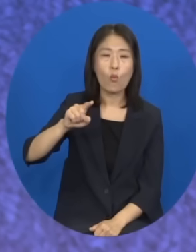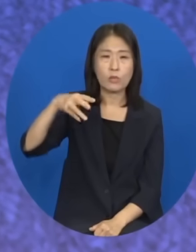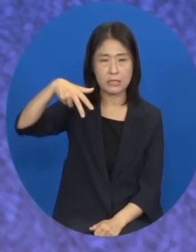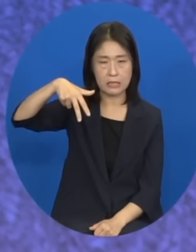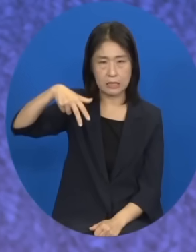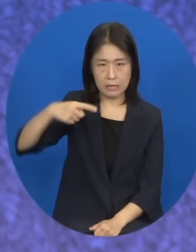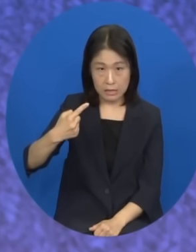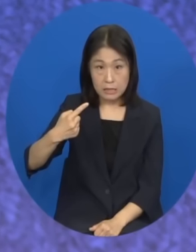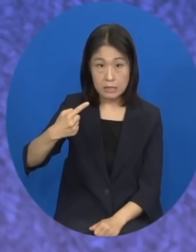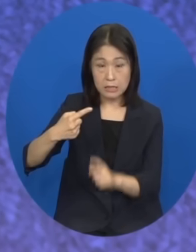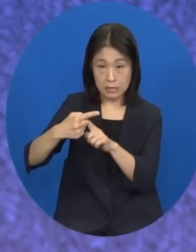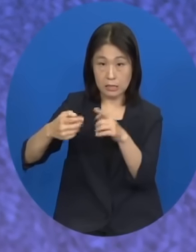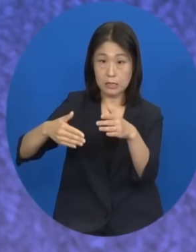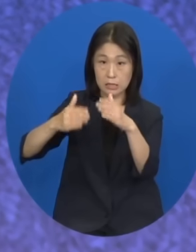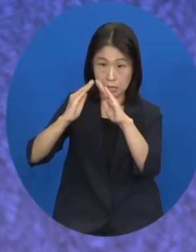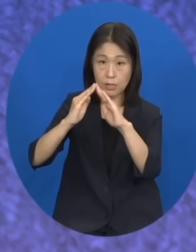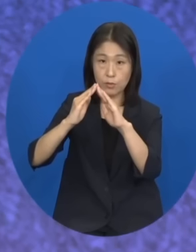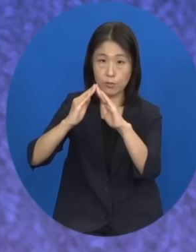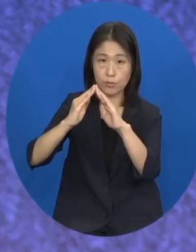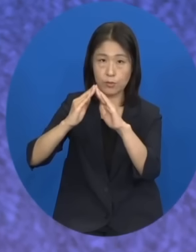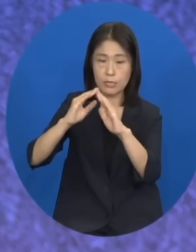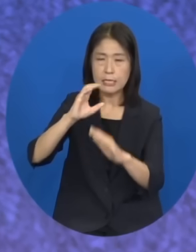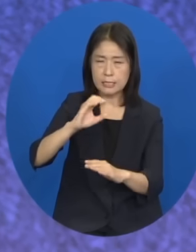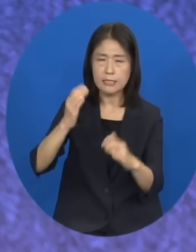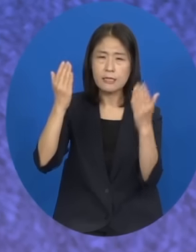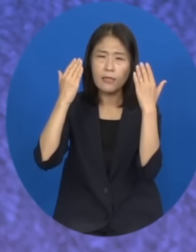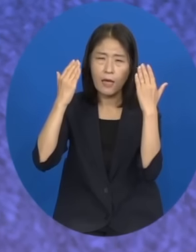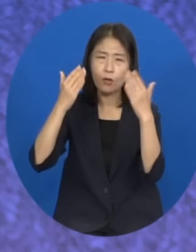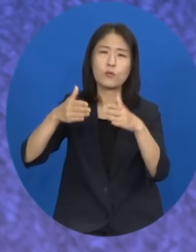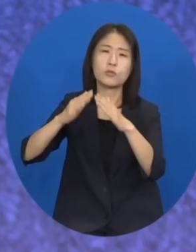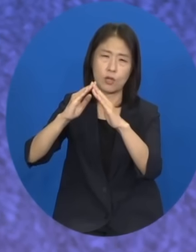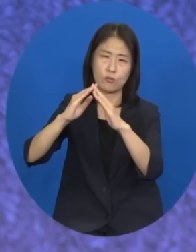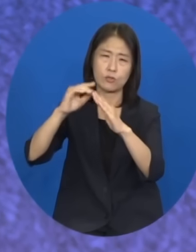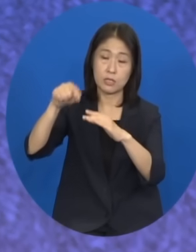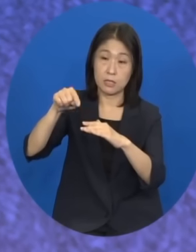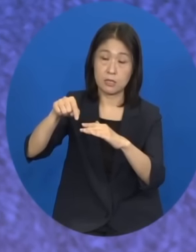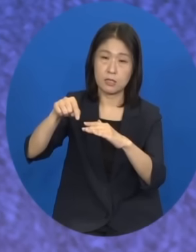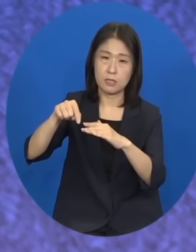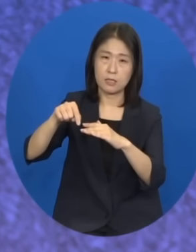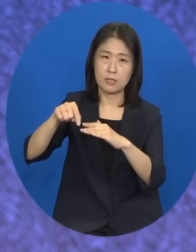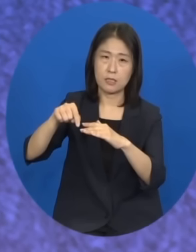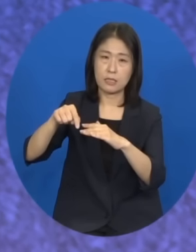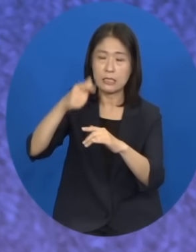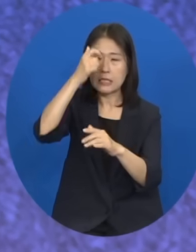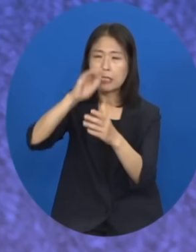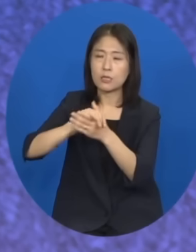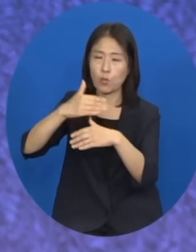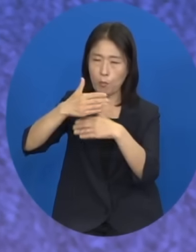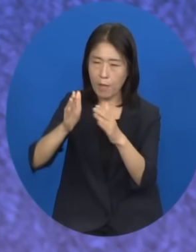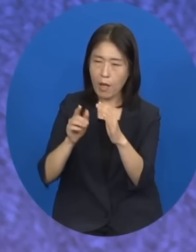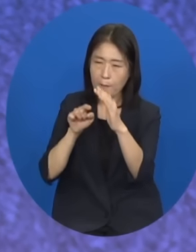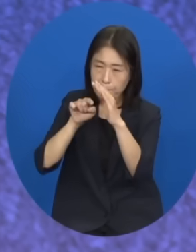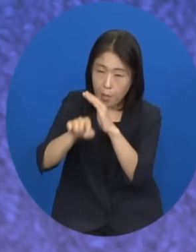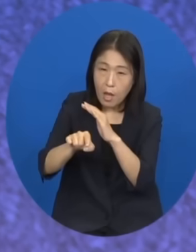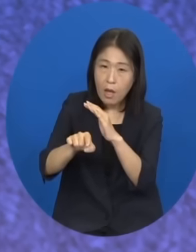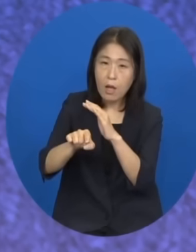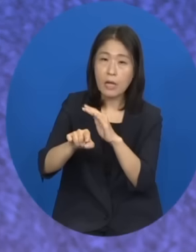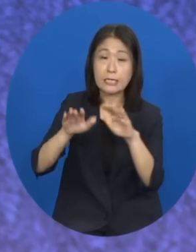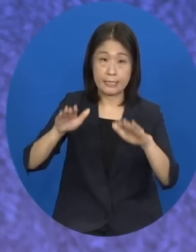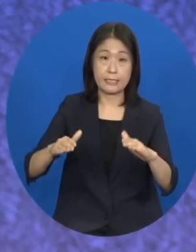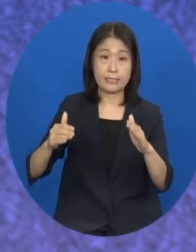안에 블루룸이라고 하는 기도실이 있었습니다. 그 기도실이 2차 세계대전 당시 때부터